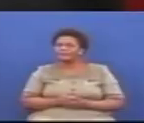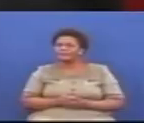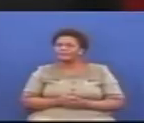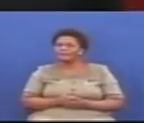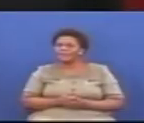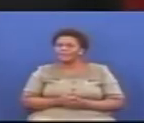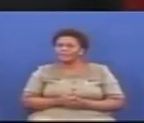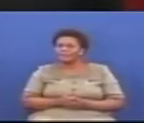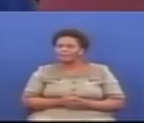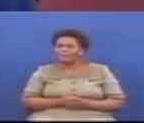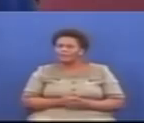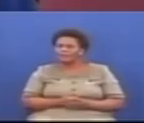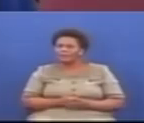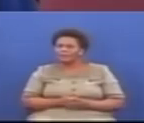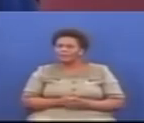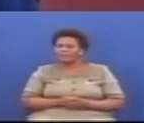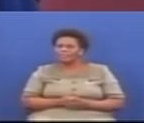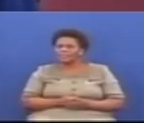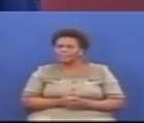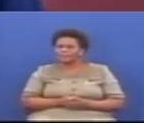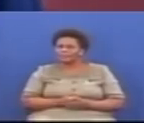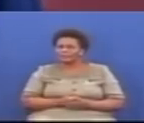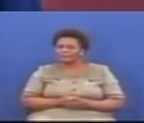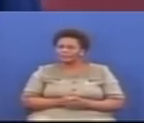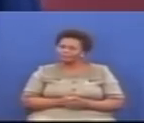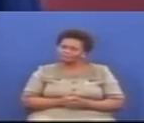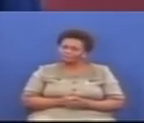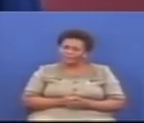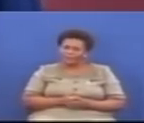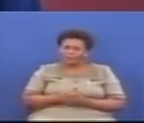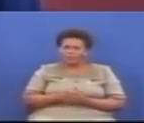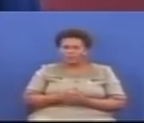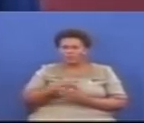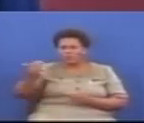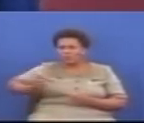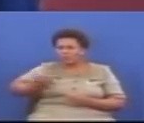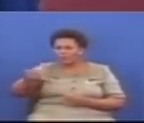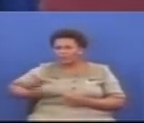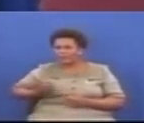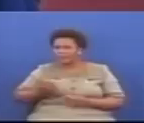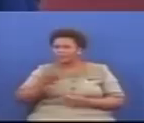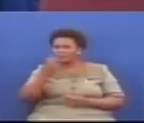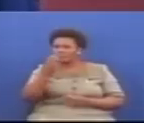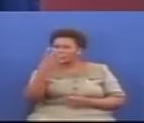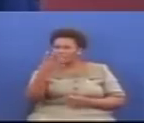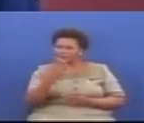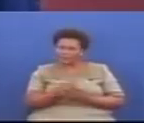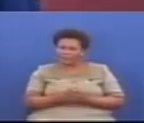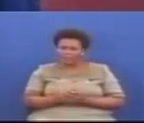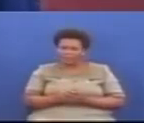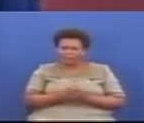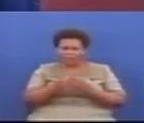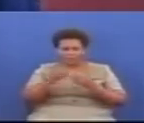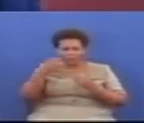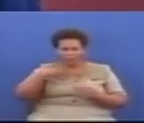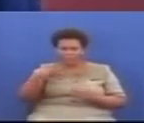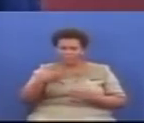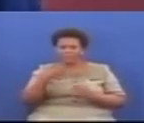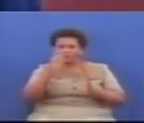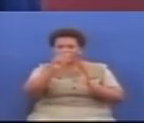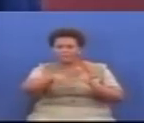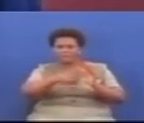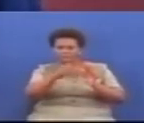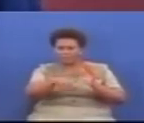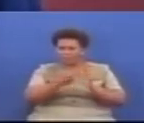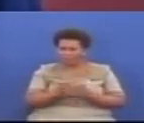ni wageni 94 wa mheshimiwa Innocent Duga Bashungwa, ambao ni walimu wanane na wanafunzi 84 kutoka shule ya sekondari